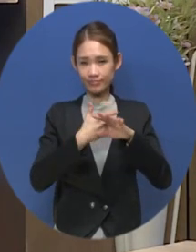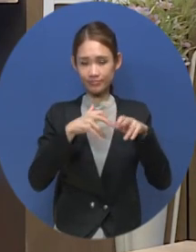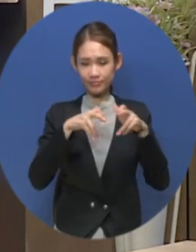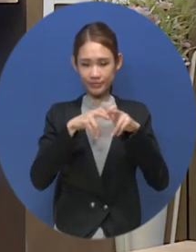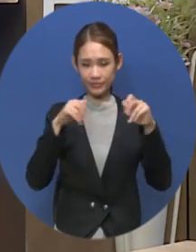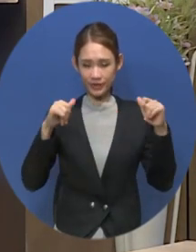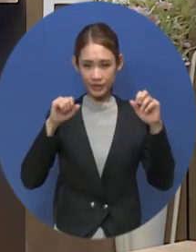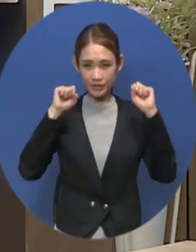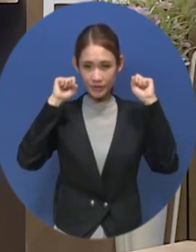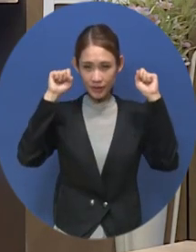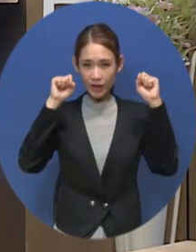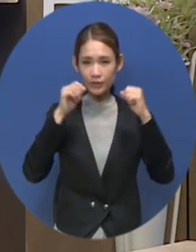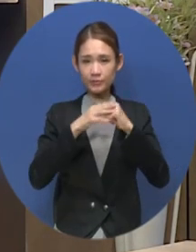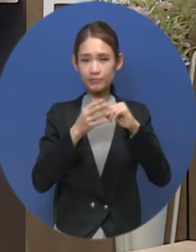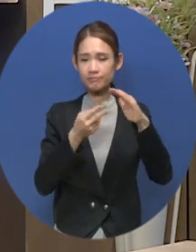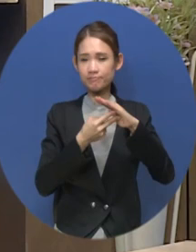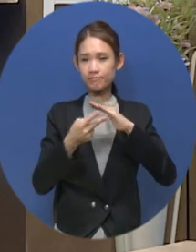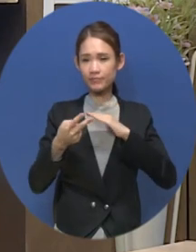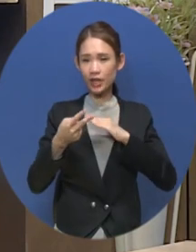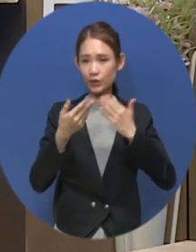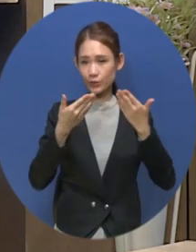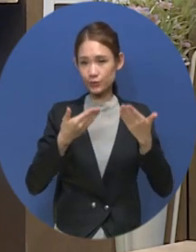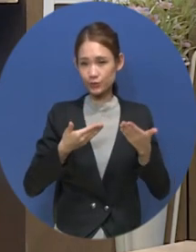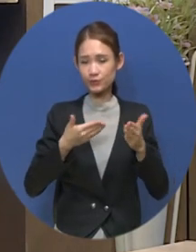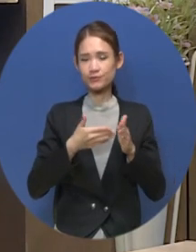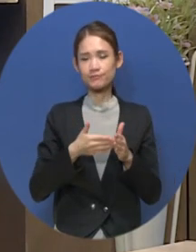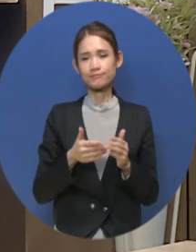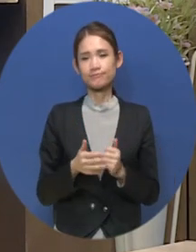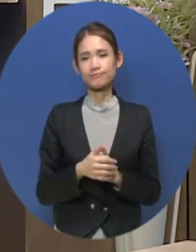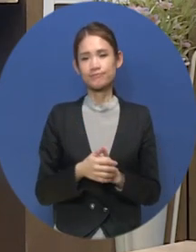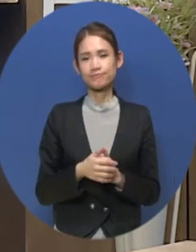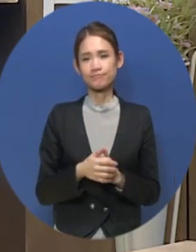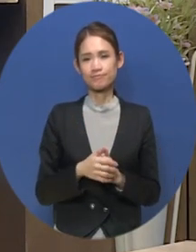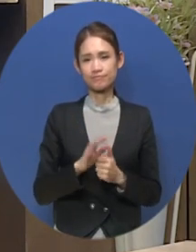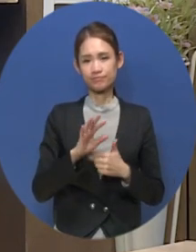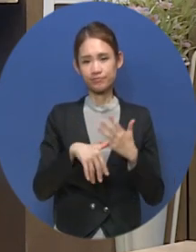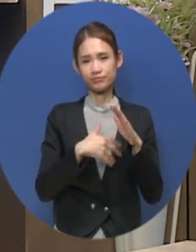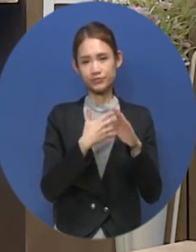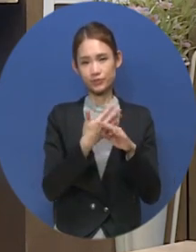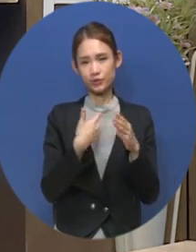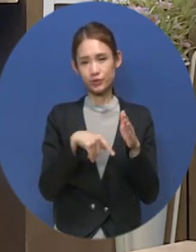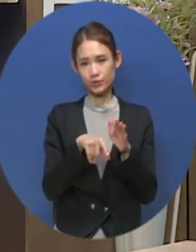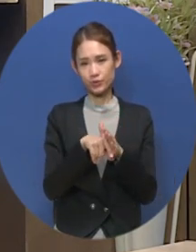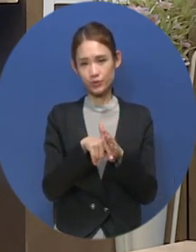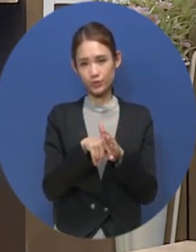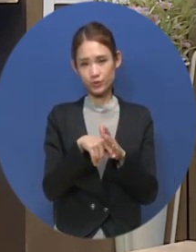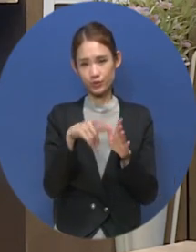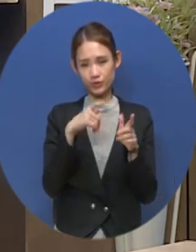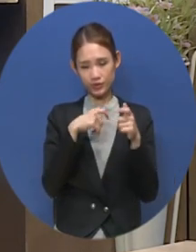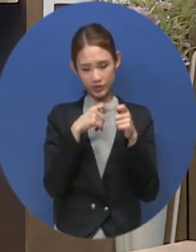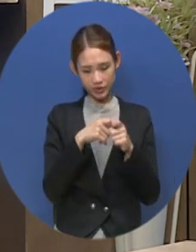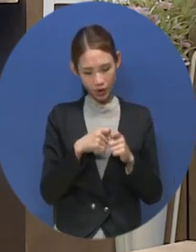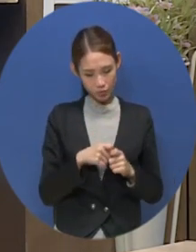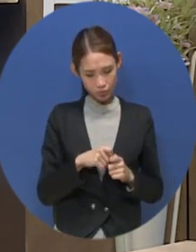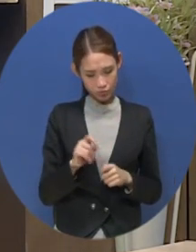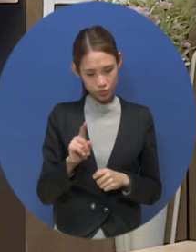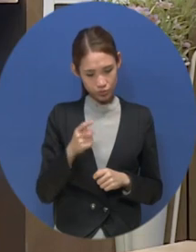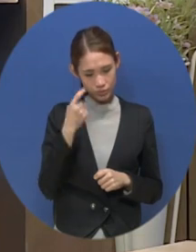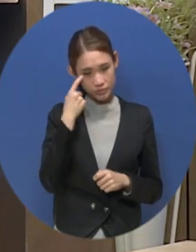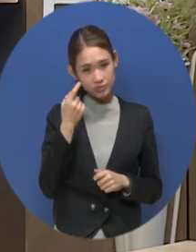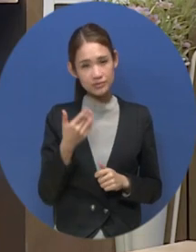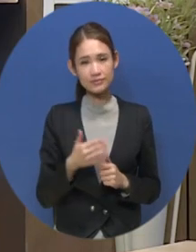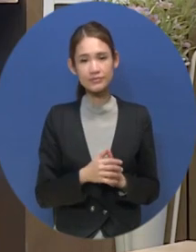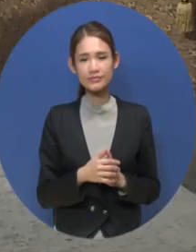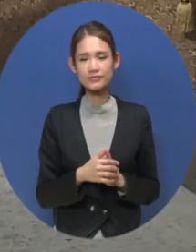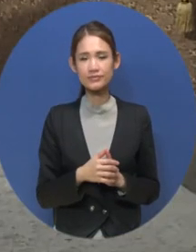장애인 체육이라는 이 비전을 제시를 해주셨는데 이 혁신을 위해서는 어떤 이 세부 내용들을 담고